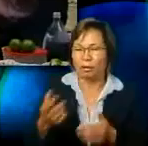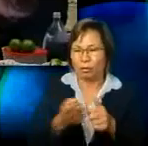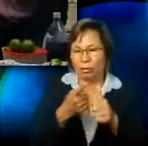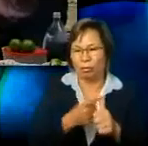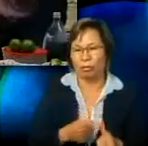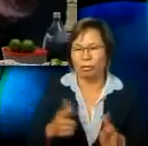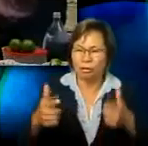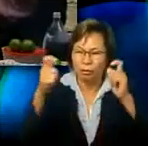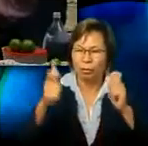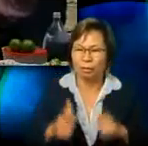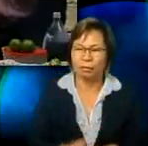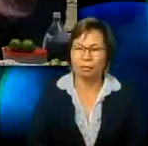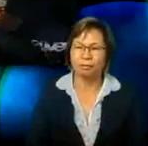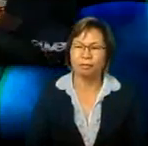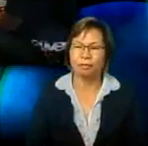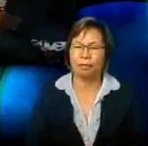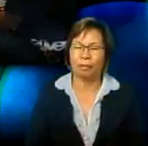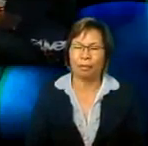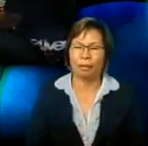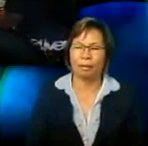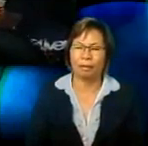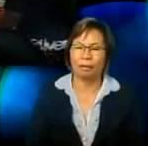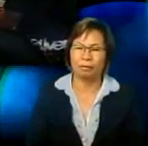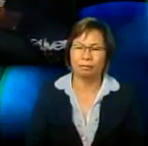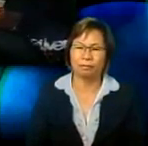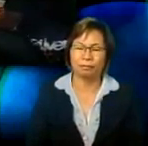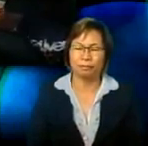dulu. Cepat sikit.